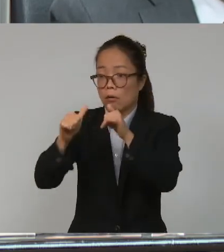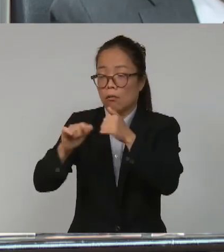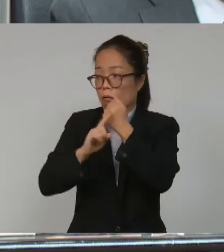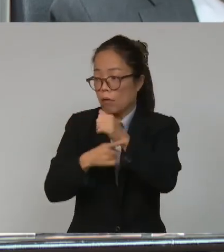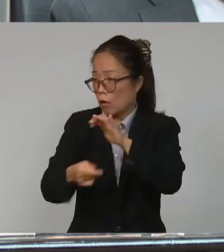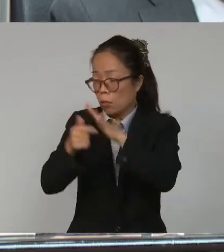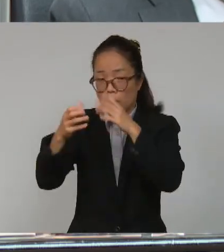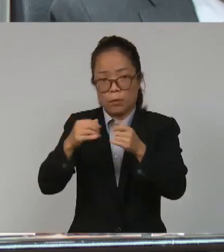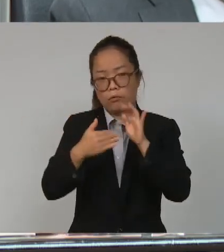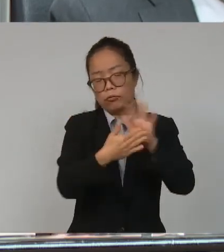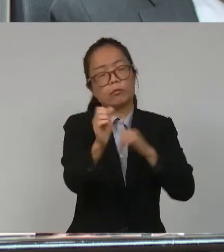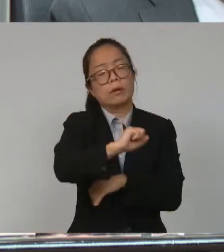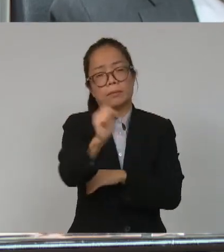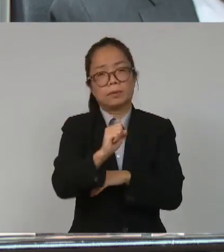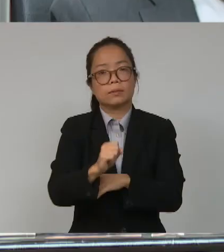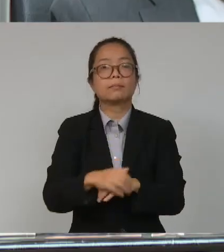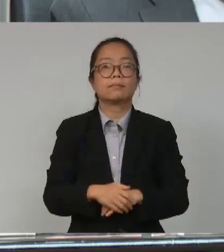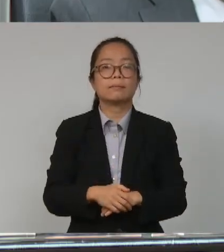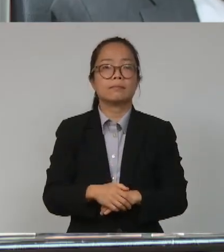以驳回。好，以上，谢谢。